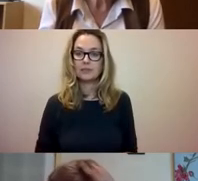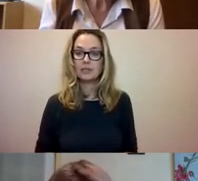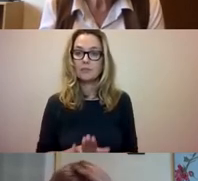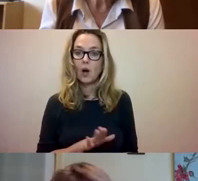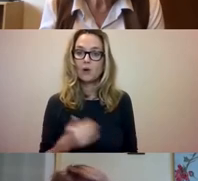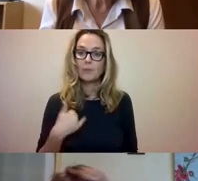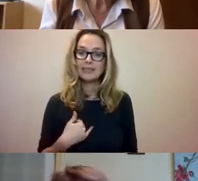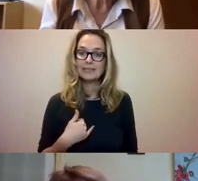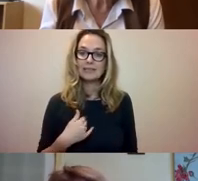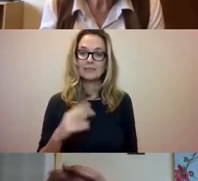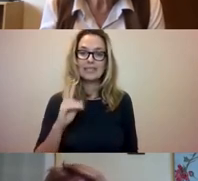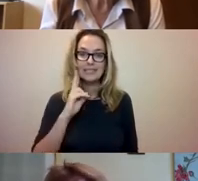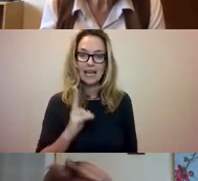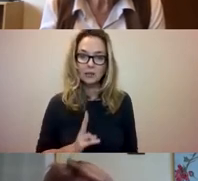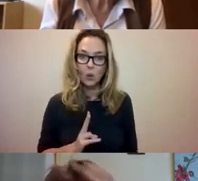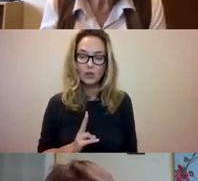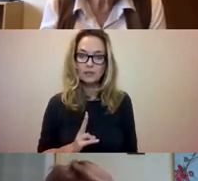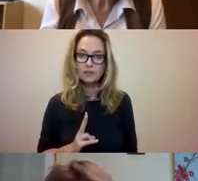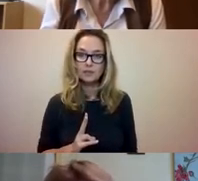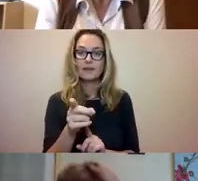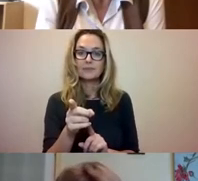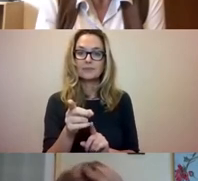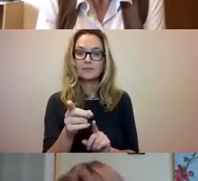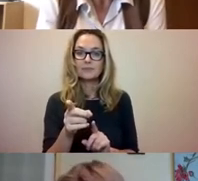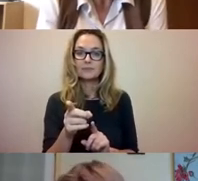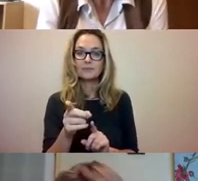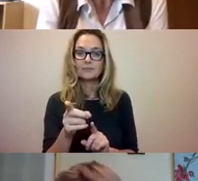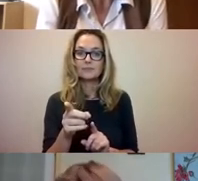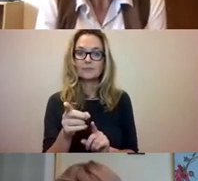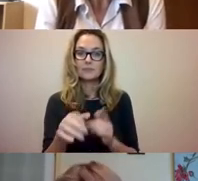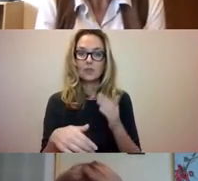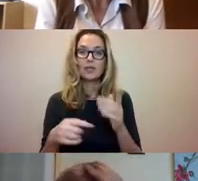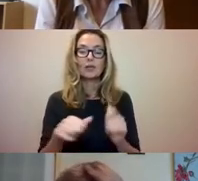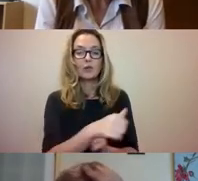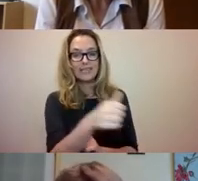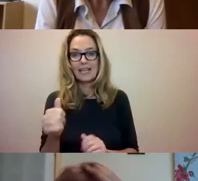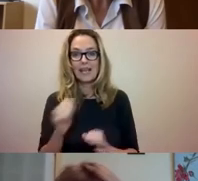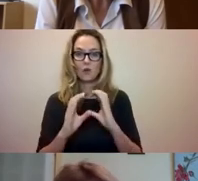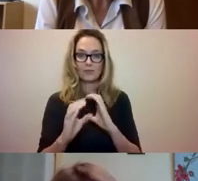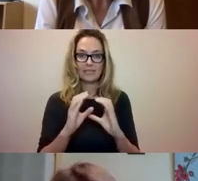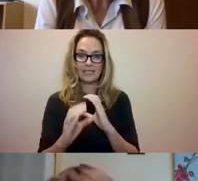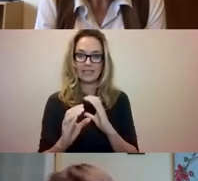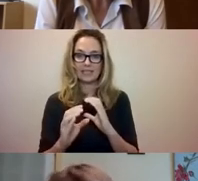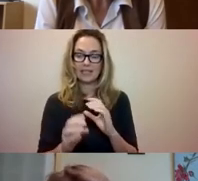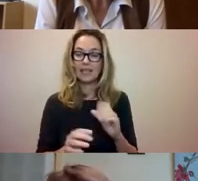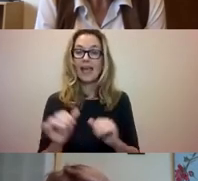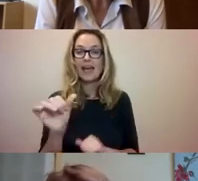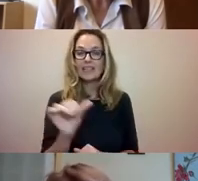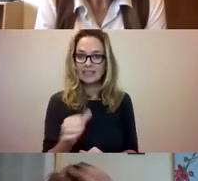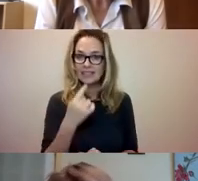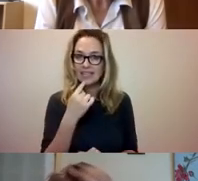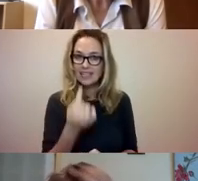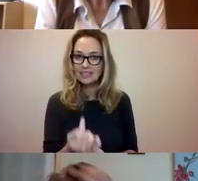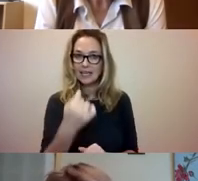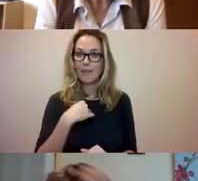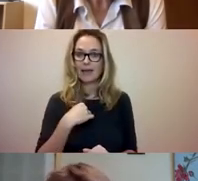gingen, konden op die manier ook communiceren. Ik kreeg van Anita te horen, ik ga